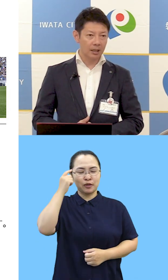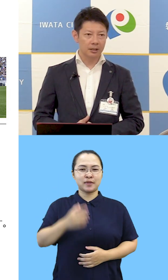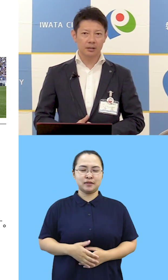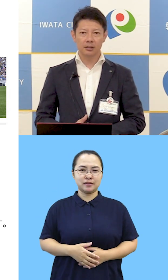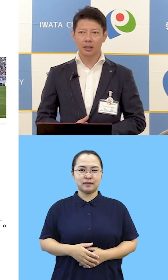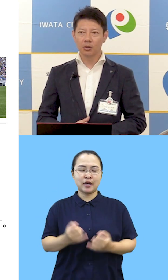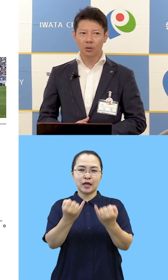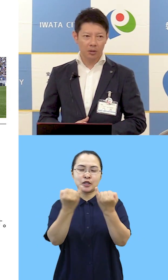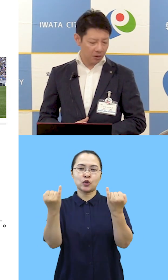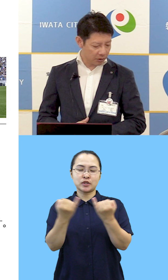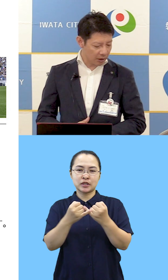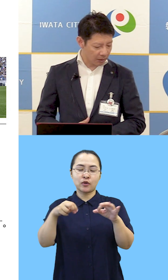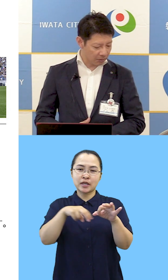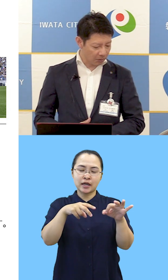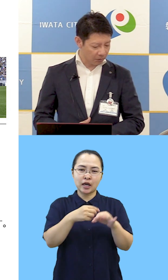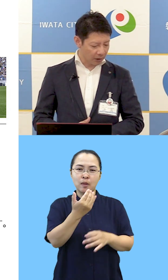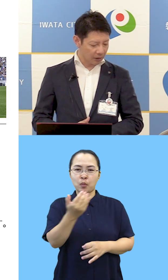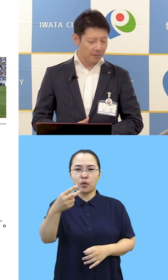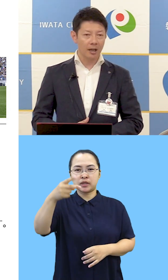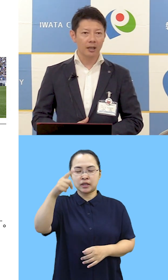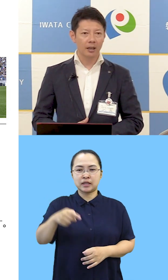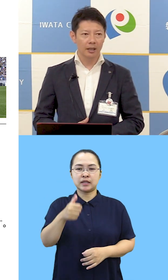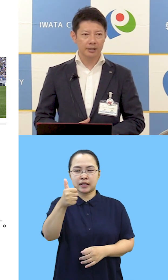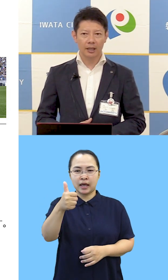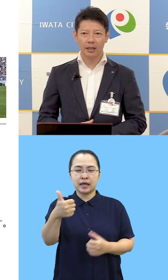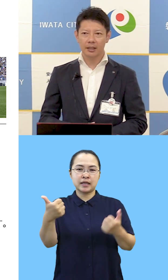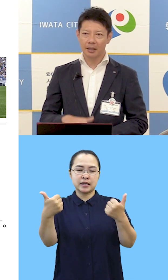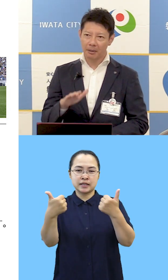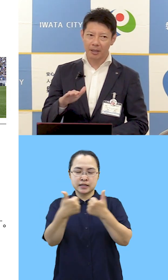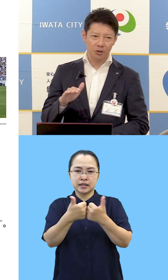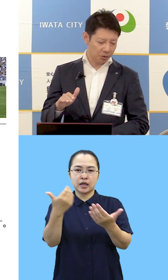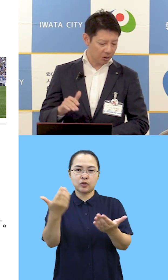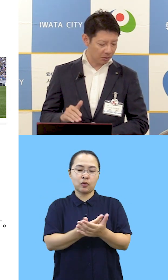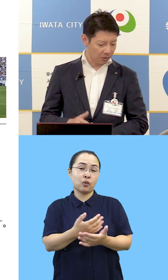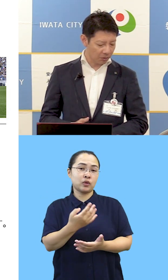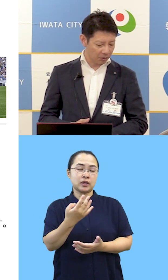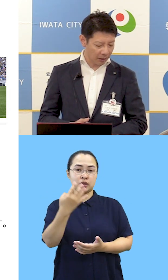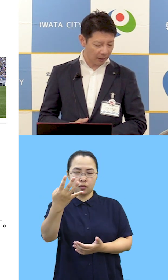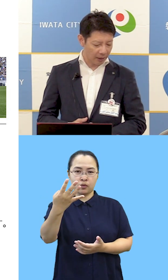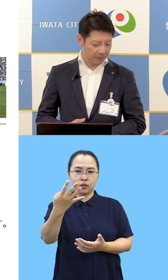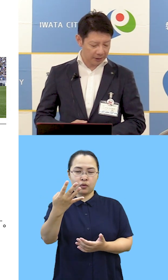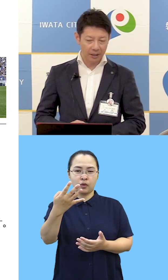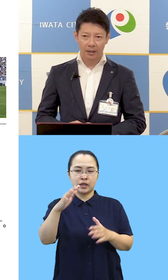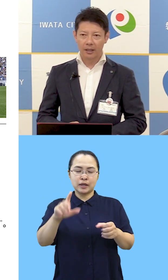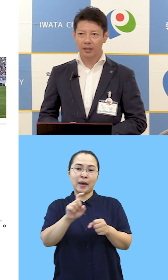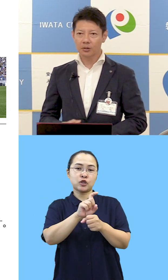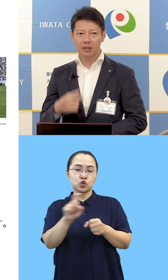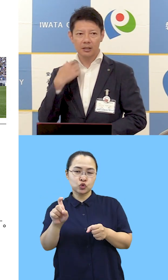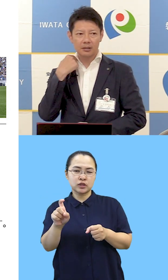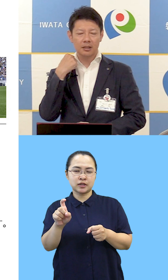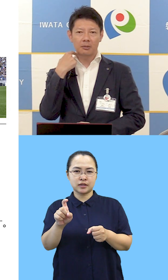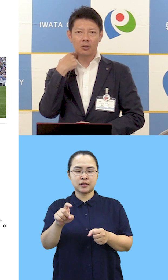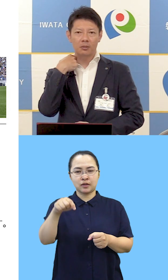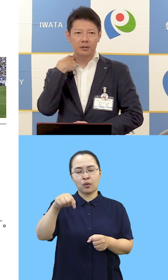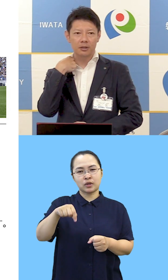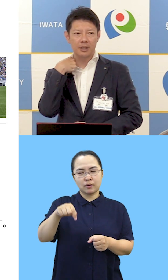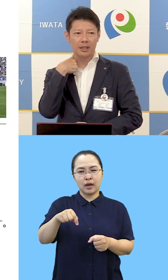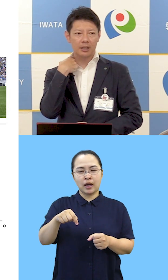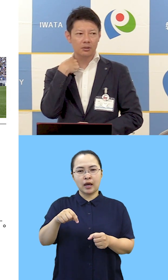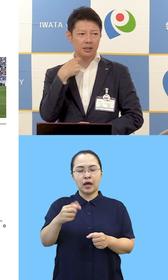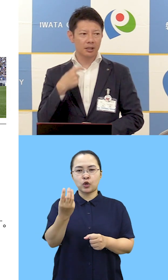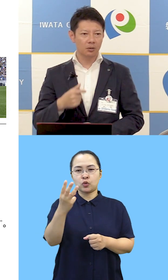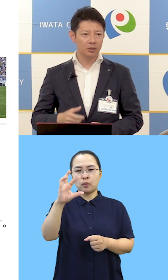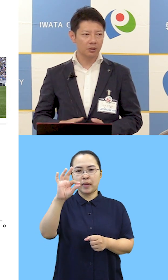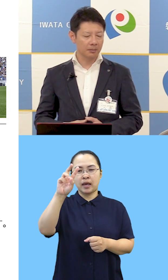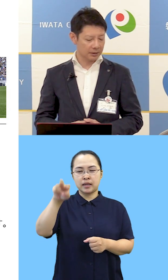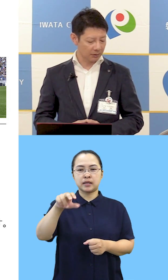ニータについても残り4試合というところになって、今下から3番目10位というところであります。こちらについてもホームユメリア